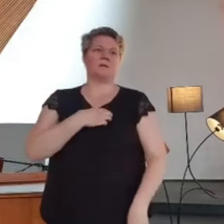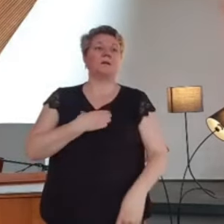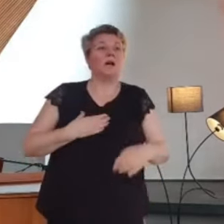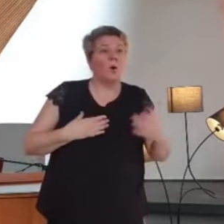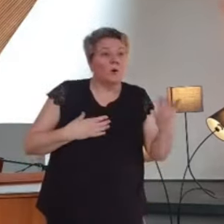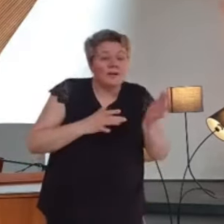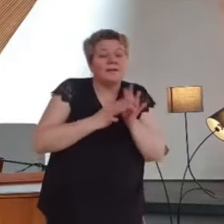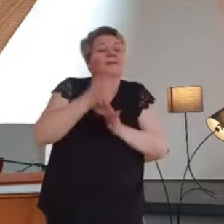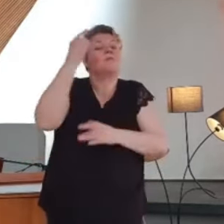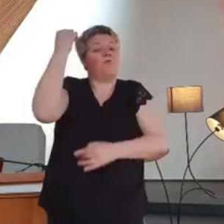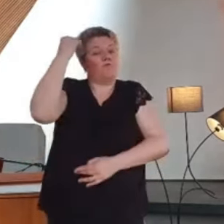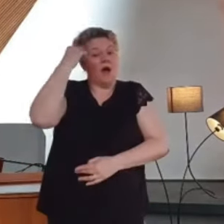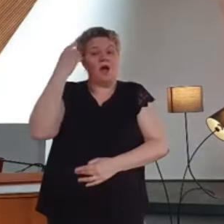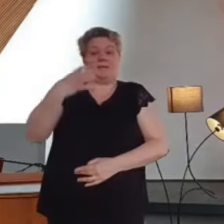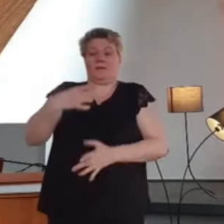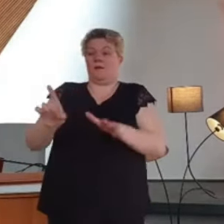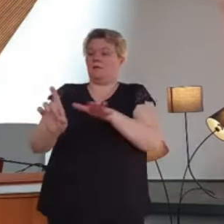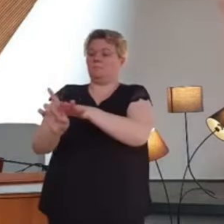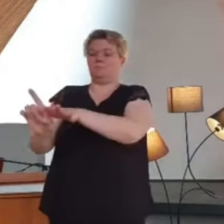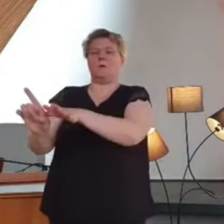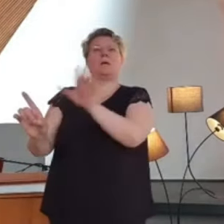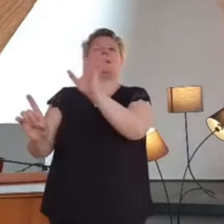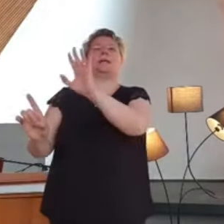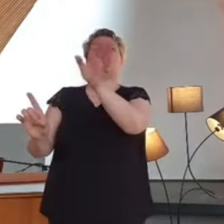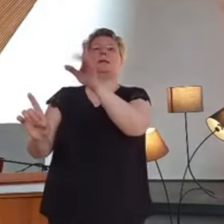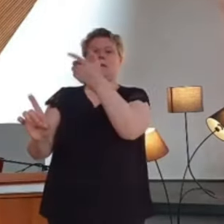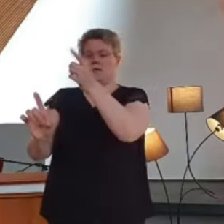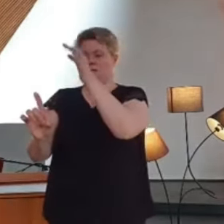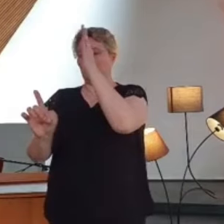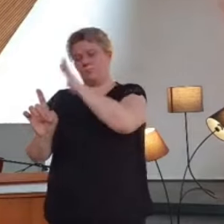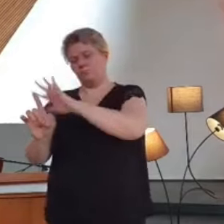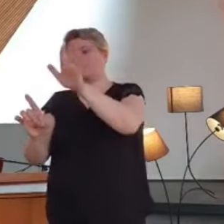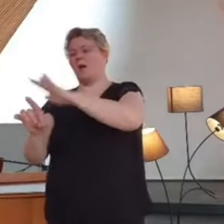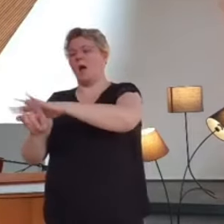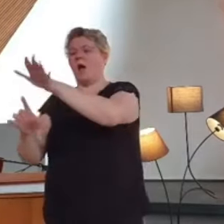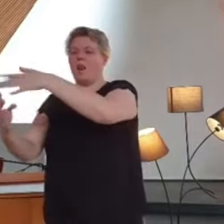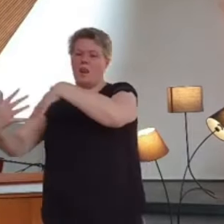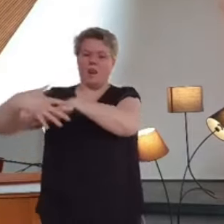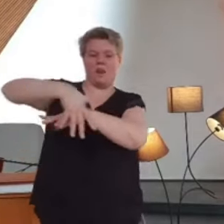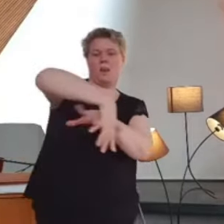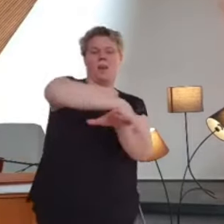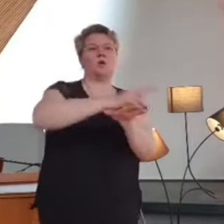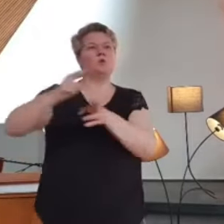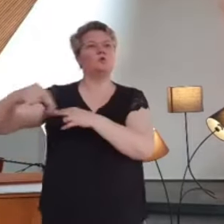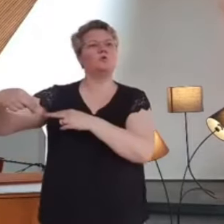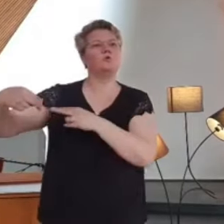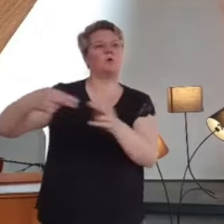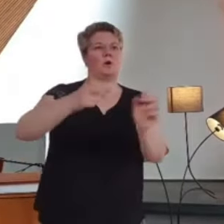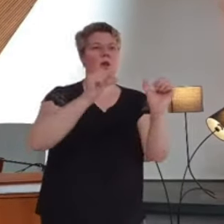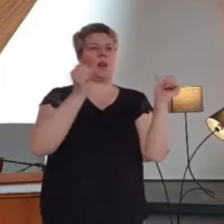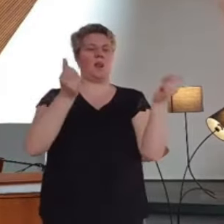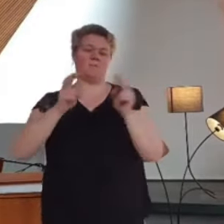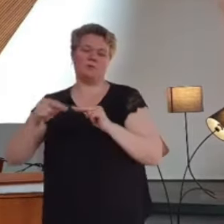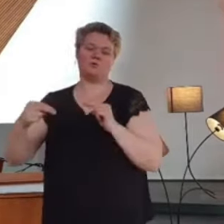Barrieren quasi eingerissen hat oder gesagt hat, da gehen wir jetzt wieder drüber hinweg. Ich führe dich zurück ins